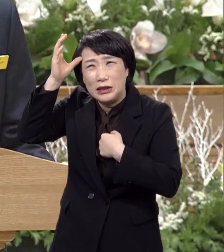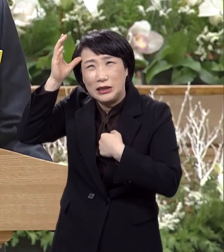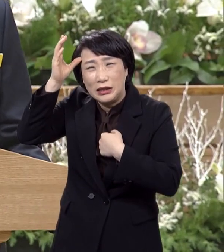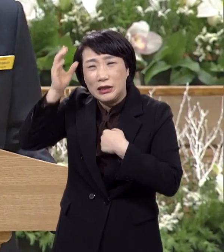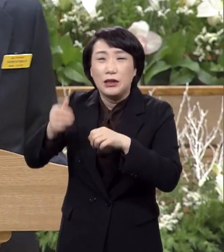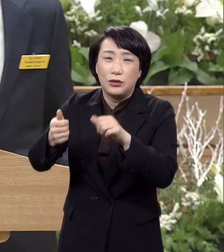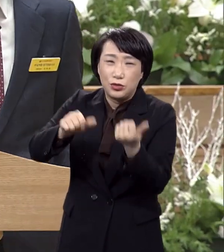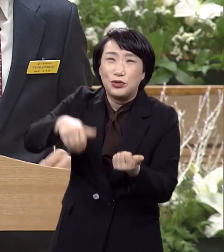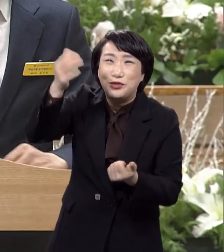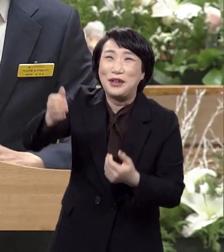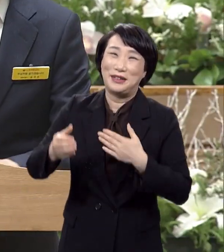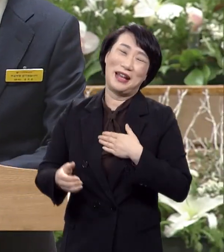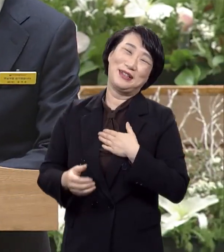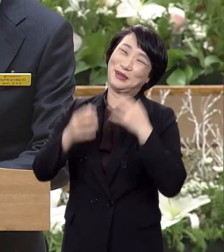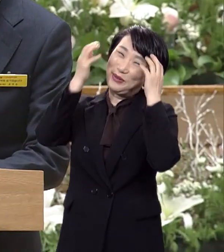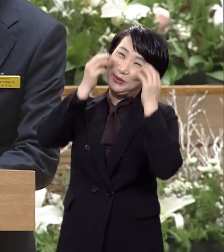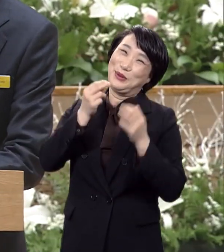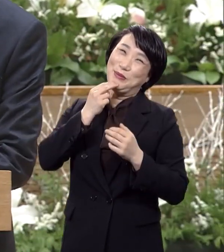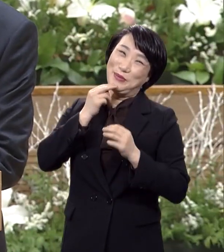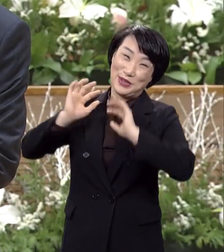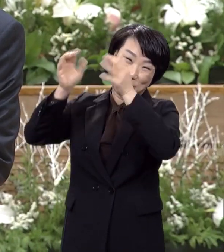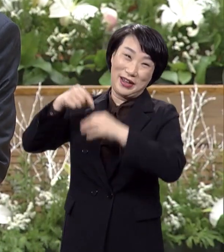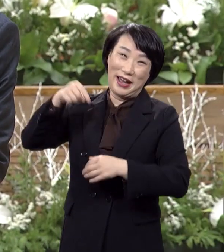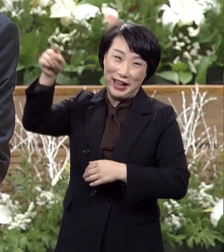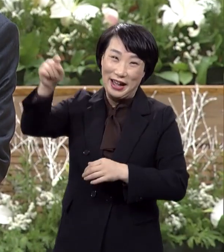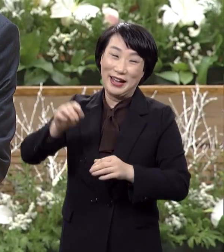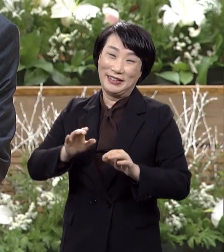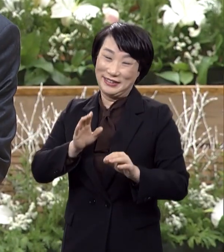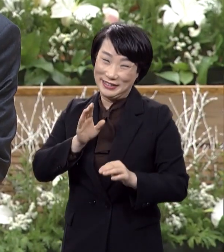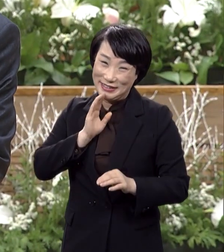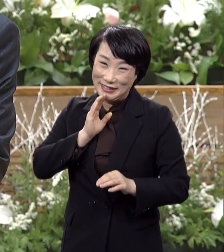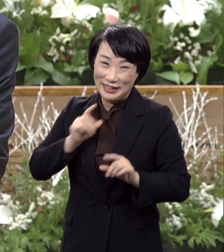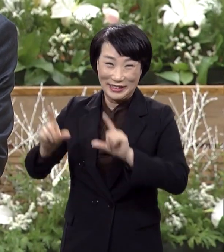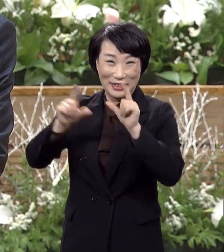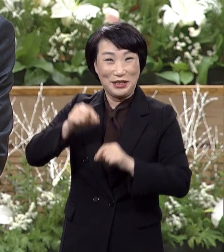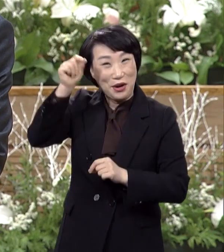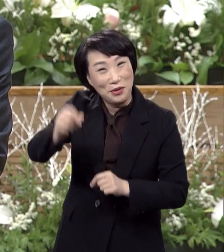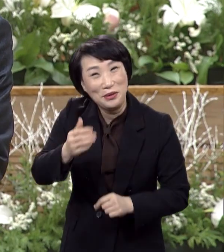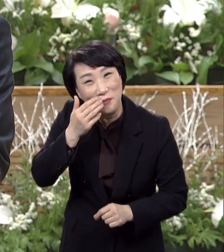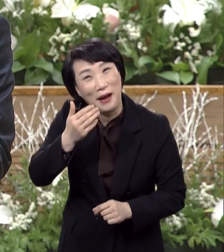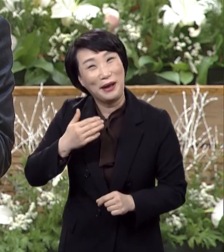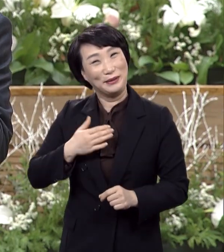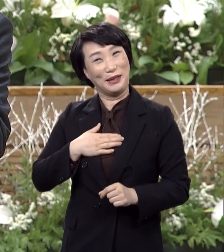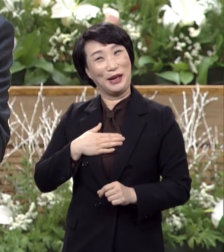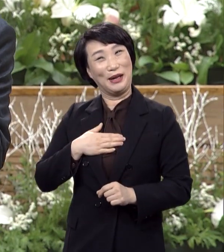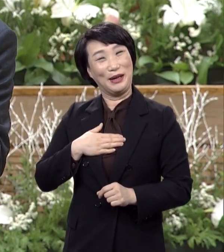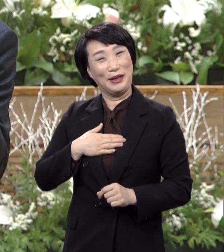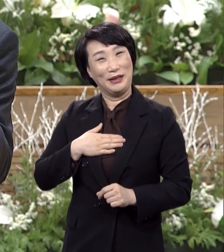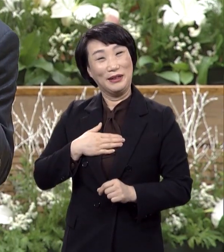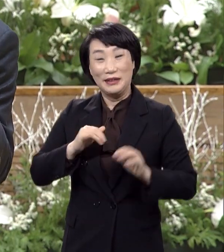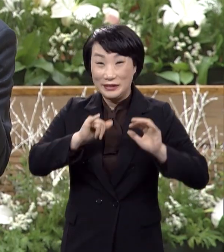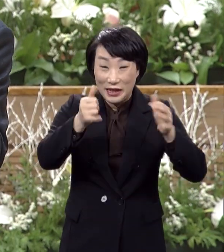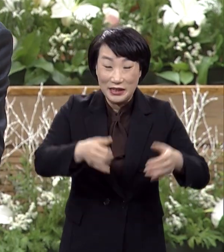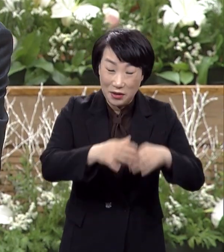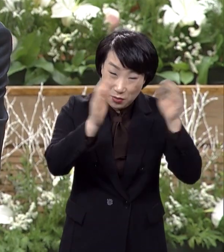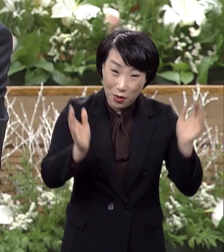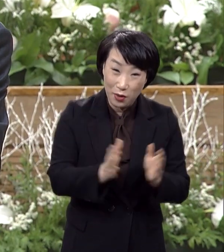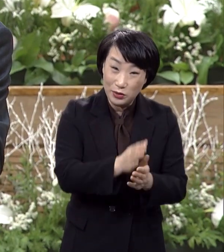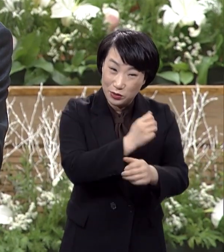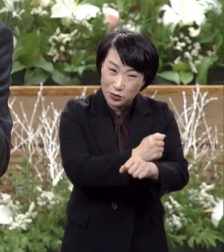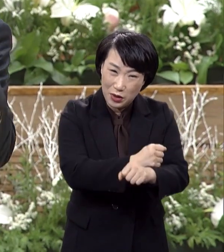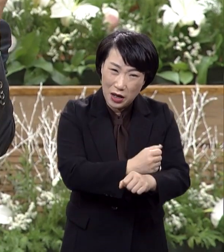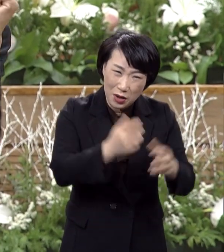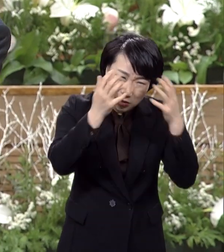끝난다면 나는 고통 없는 천국에서 정말로 영원히 살리라. 나는 이 세상의 모든